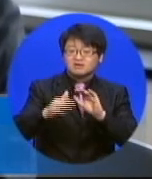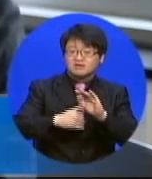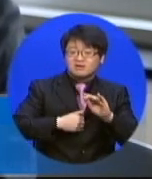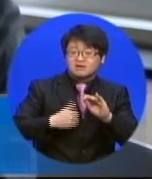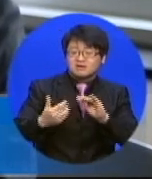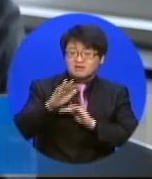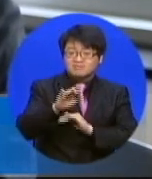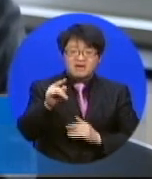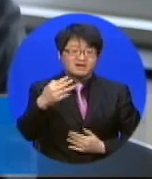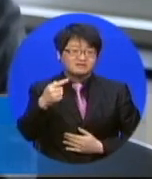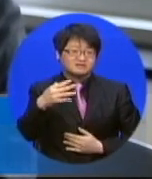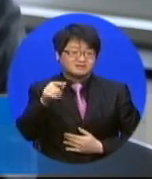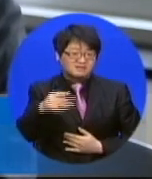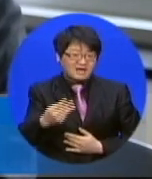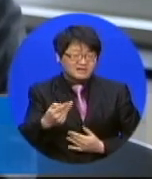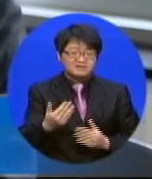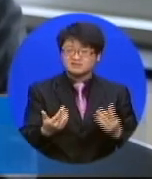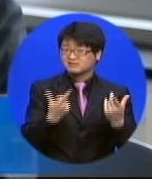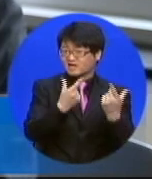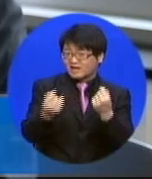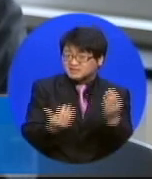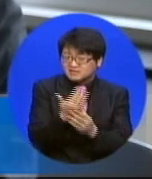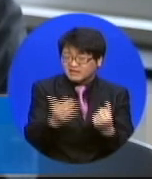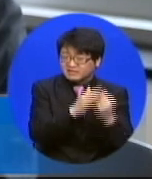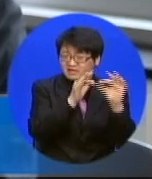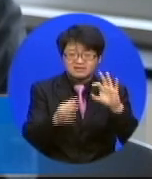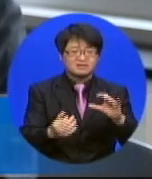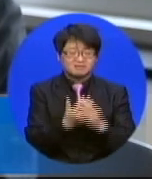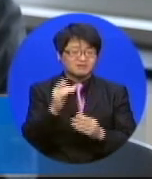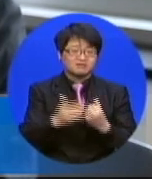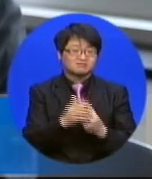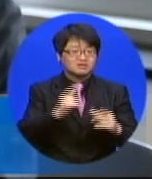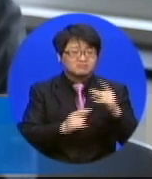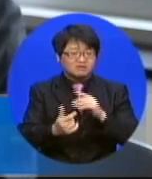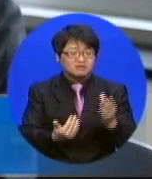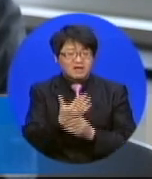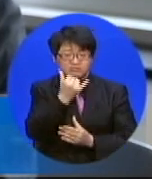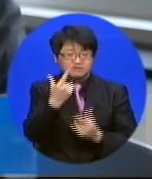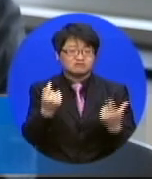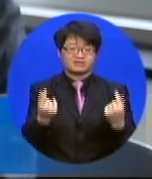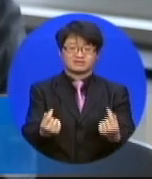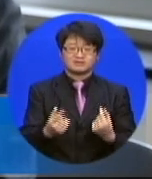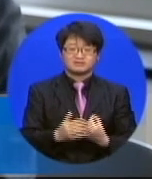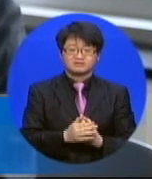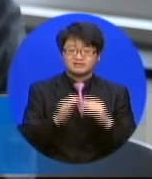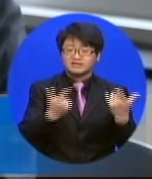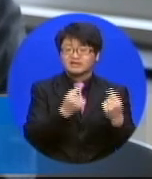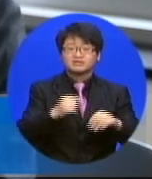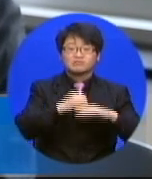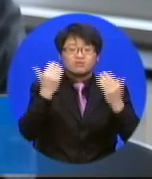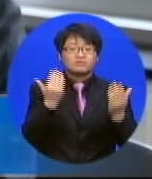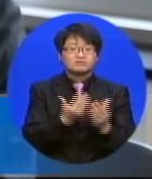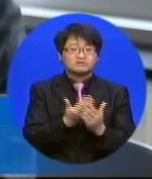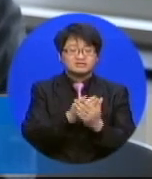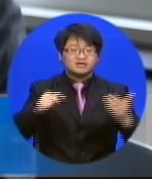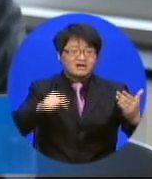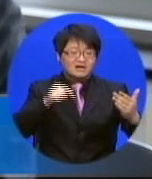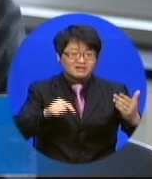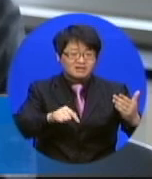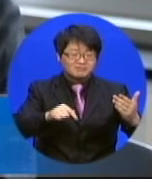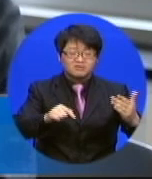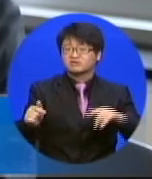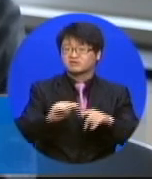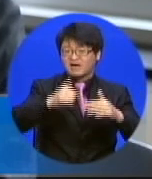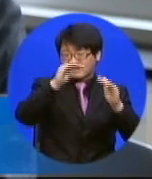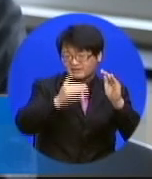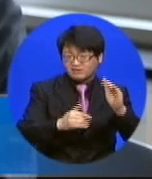계속 나타나면 안 될 것 같은데 어떻게 보면 더 나타날 수 있을 것 같다는 생각이 들고요. 이런 것들이 속에는 어떻게 보면